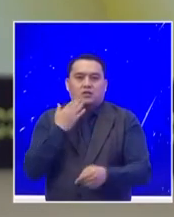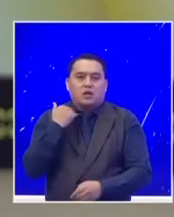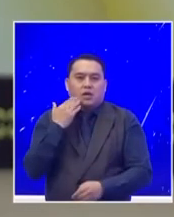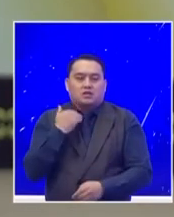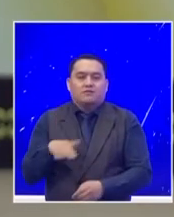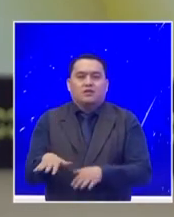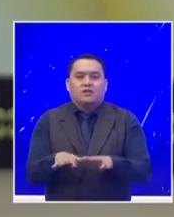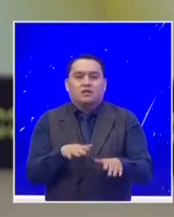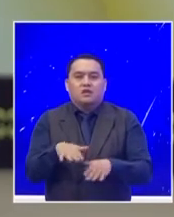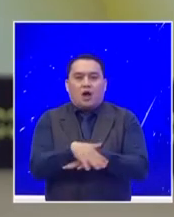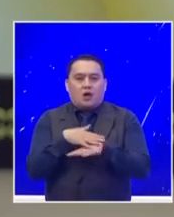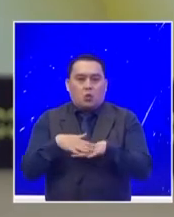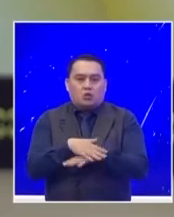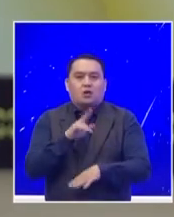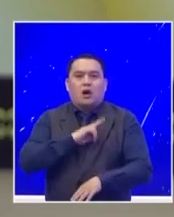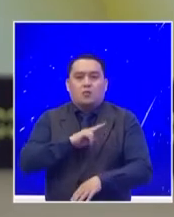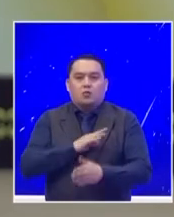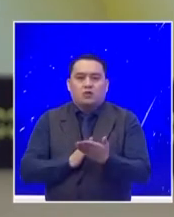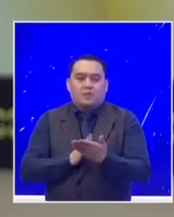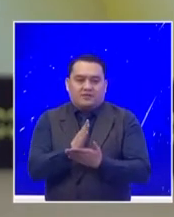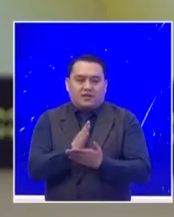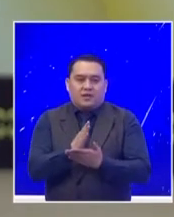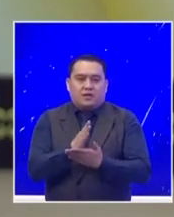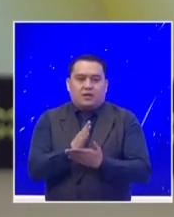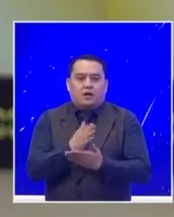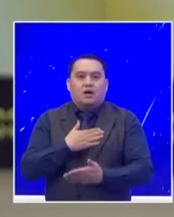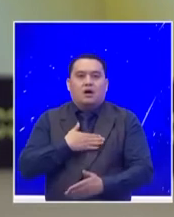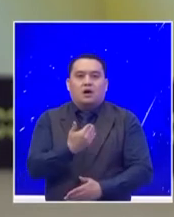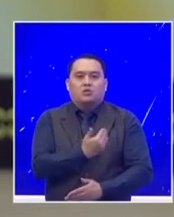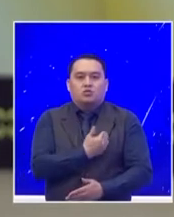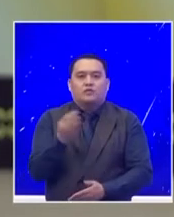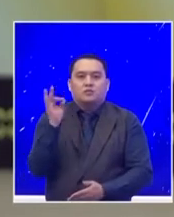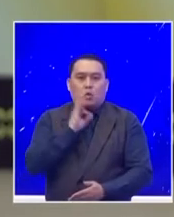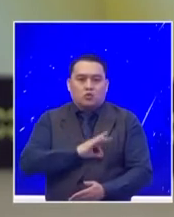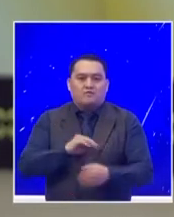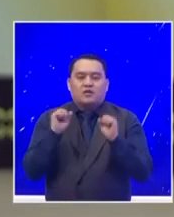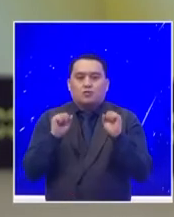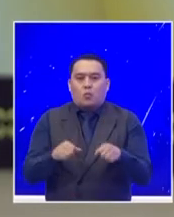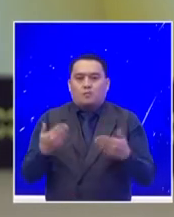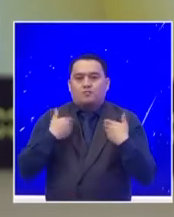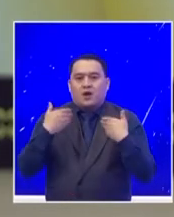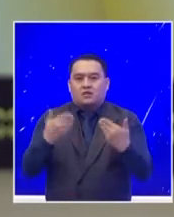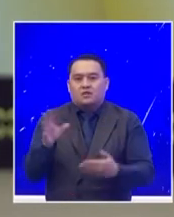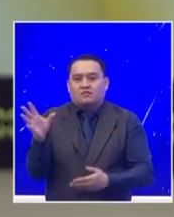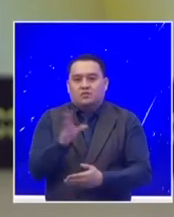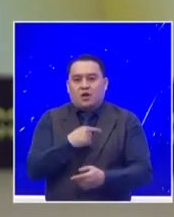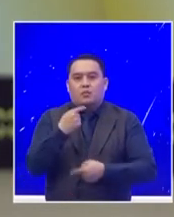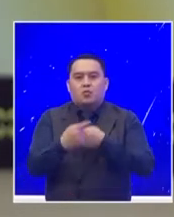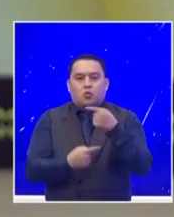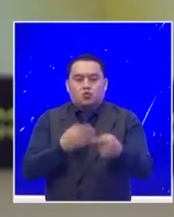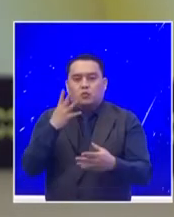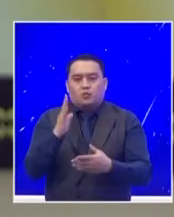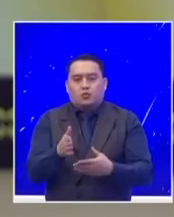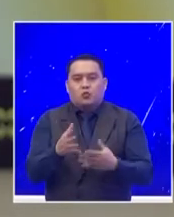татарского народа. Мы работаем в том же направлении. Конечно, хочу воспользоваться возможностью поздравить всех с предстоящим